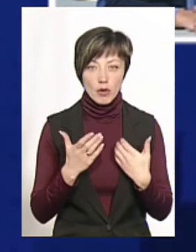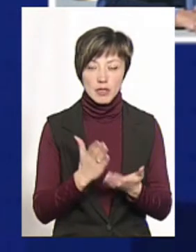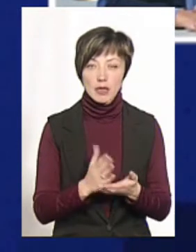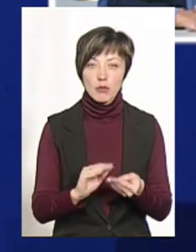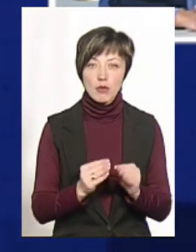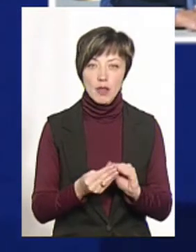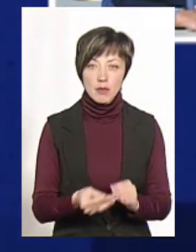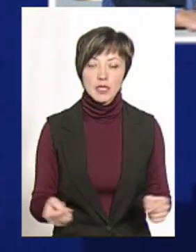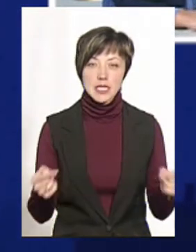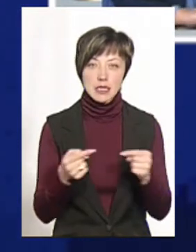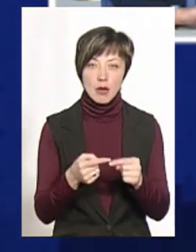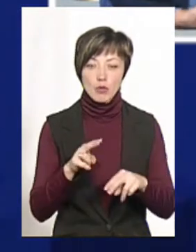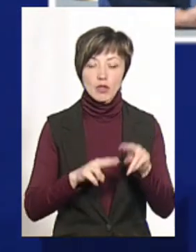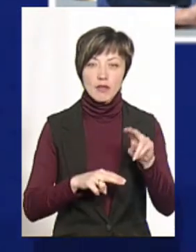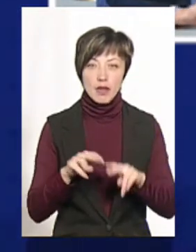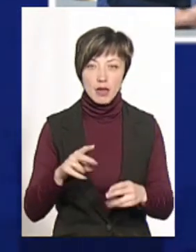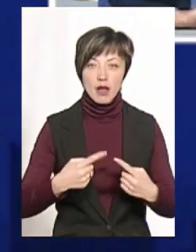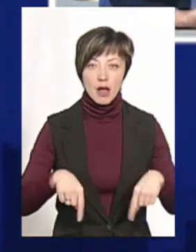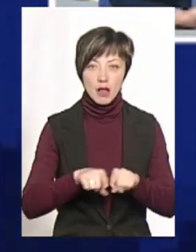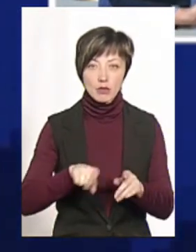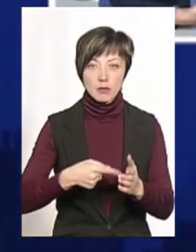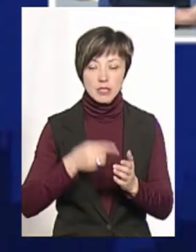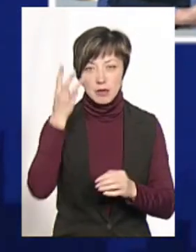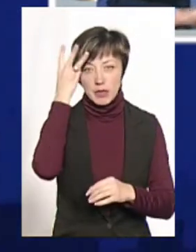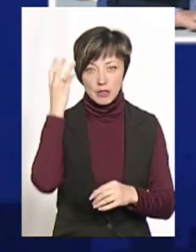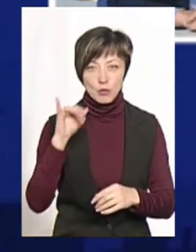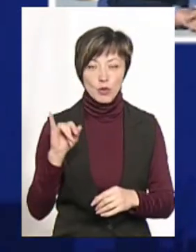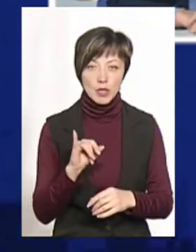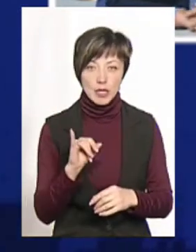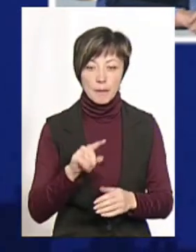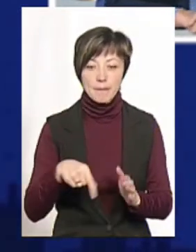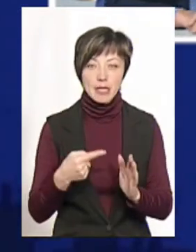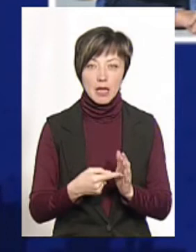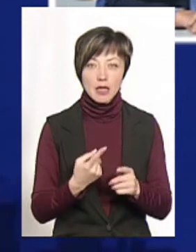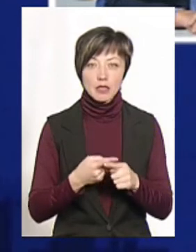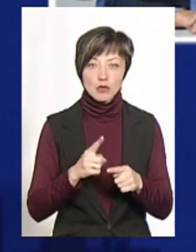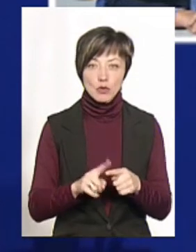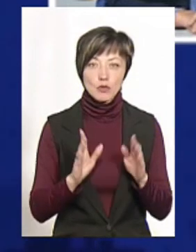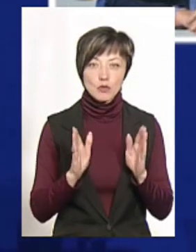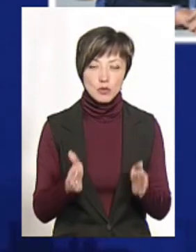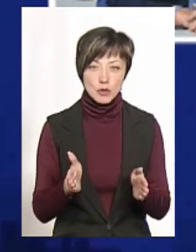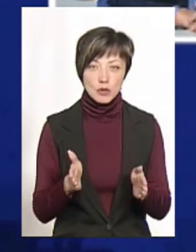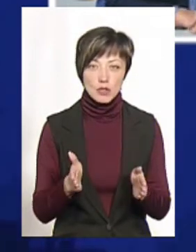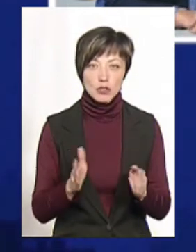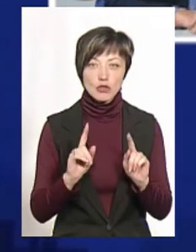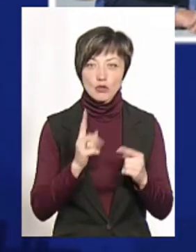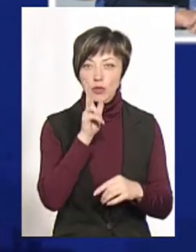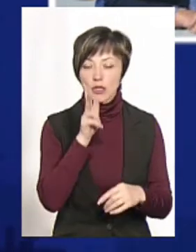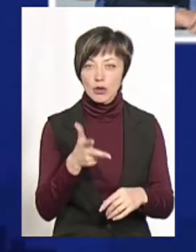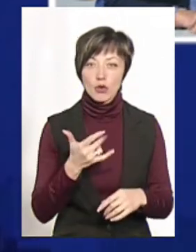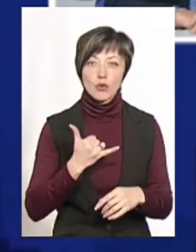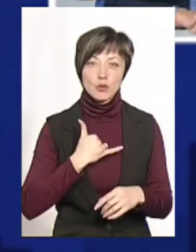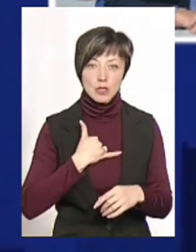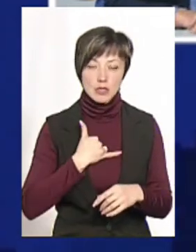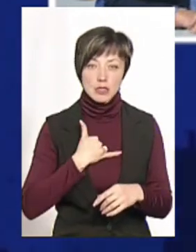є проблема саме з будівельною галуззю в місті Хмельницькому. І питання з цього буде витікати, чому три роки вже в